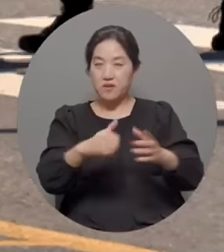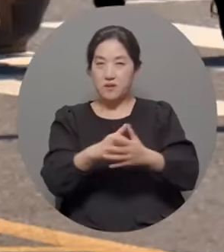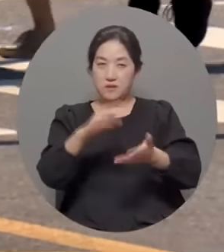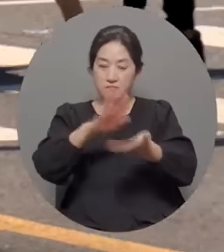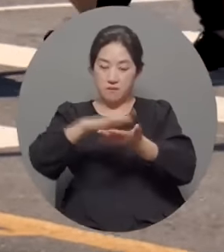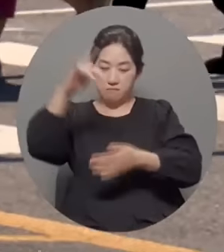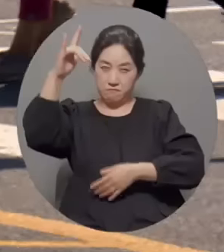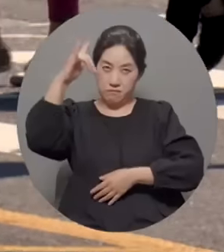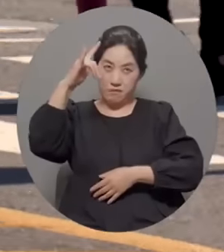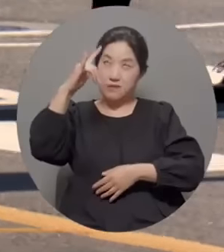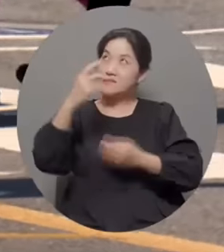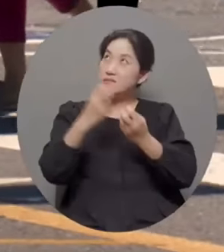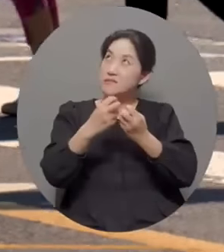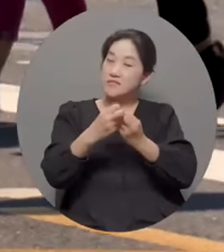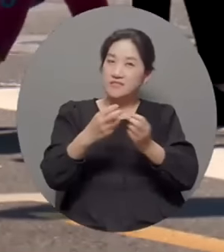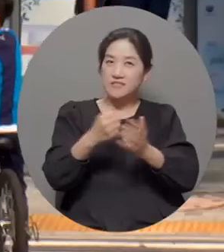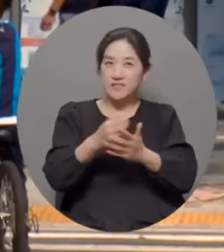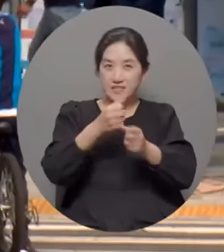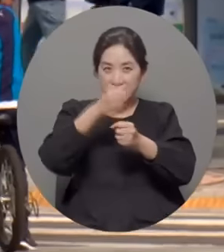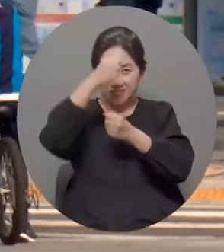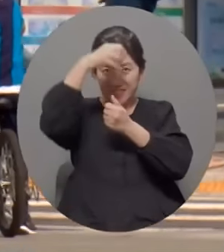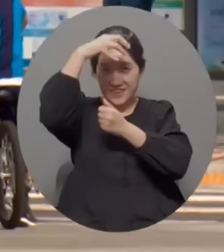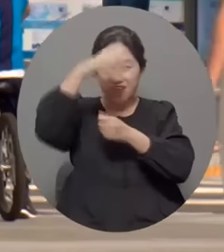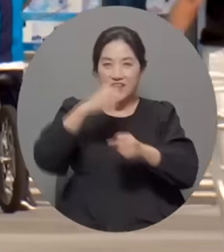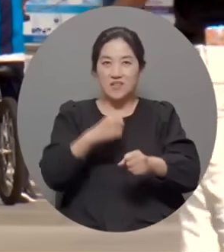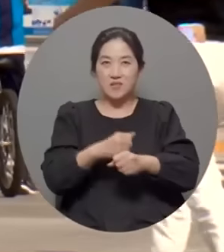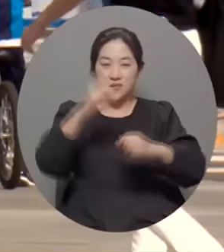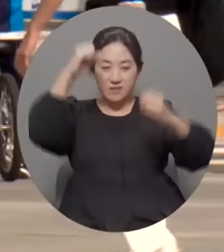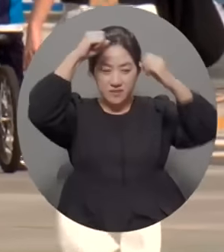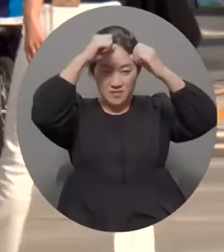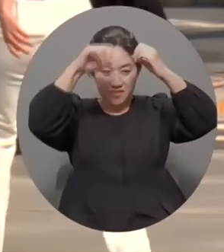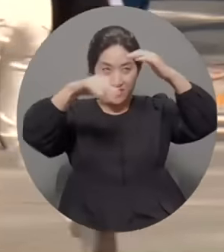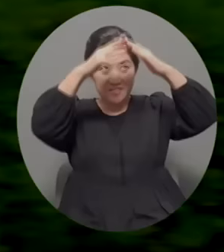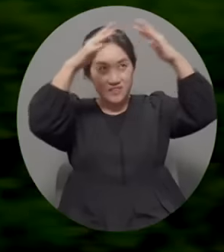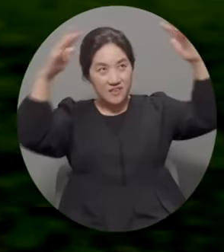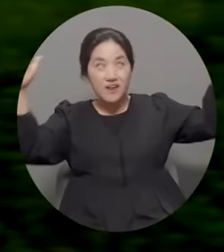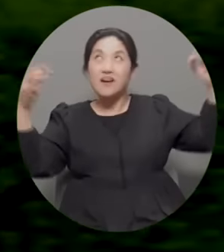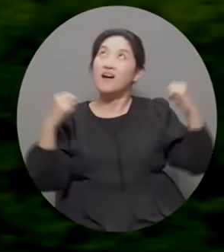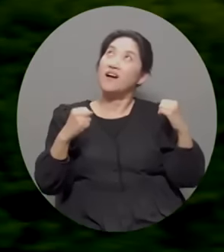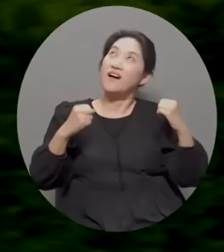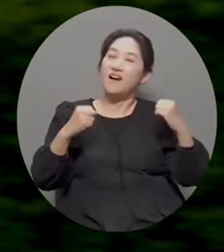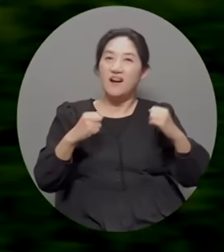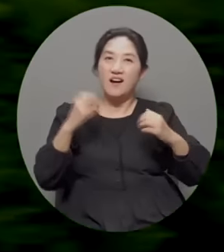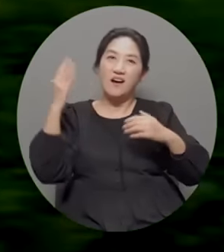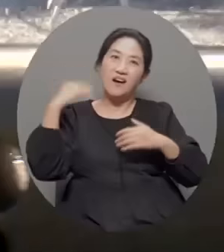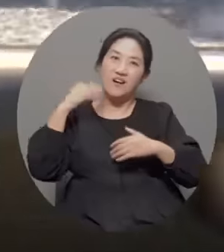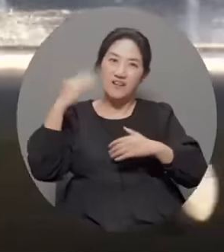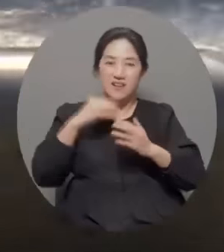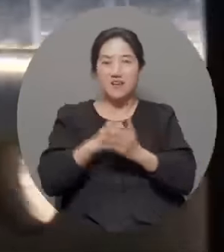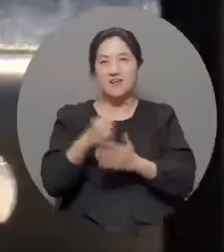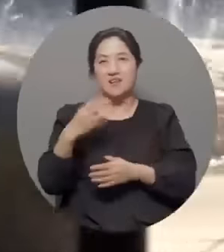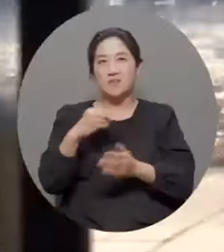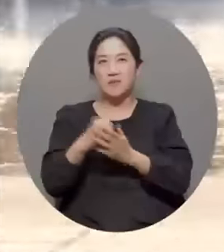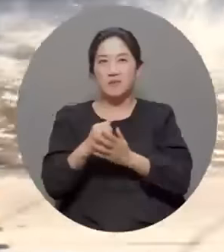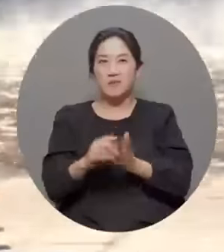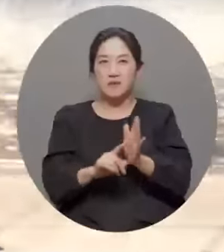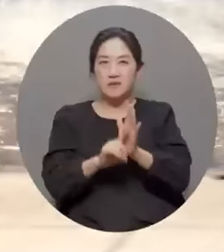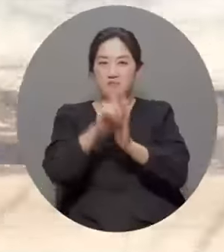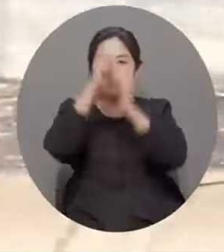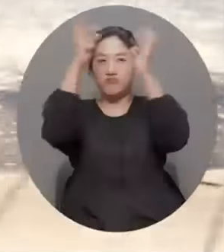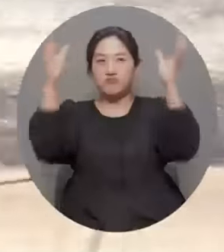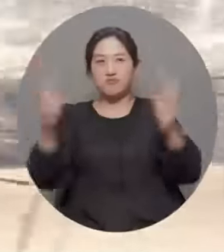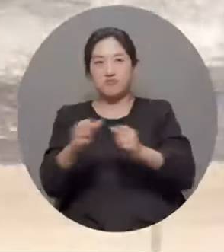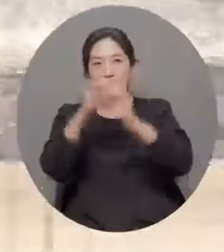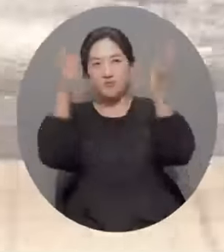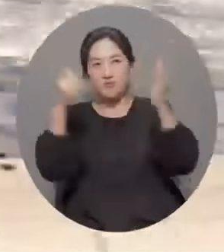볕을 막아보려 시민들은 양산이나 이 그늘막 아래에서 더위를 달래고 있고요. 또 솟구치는 분수대 물줄기를